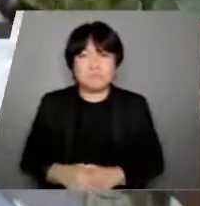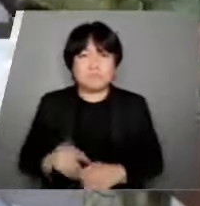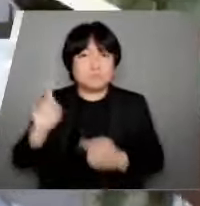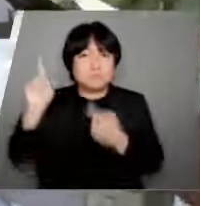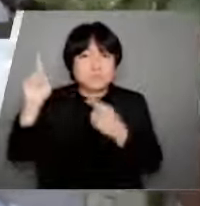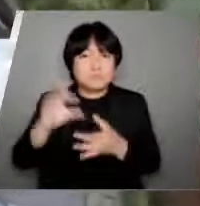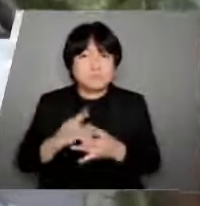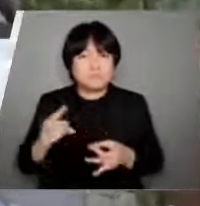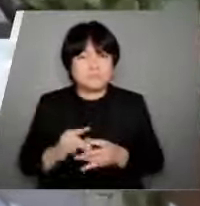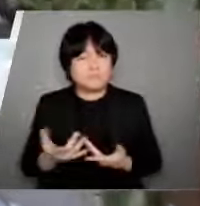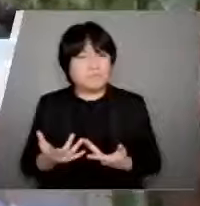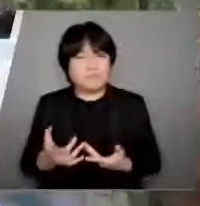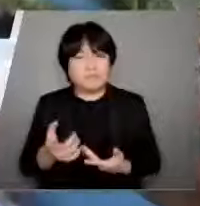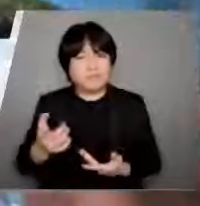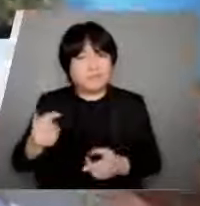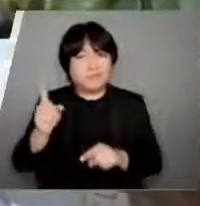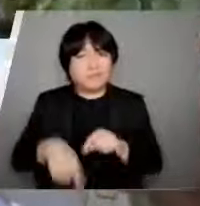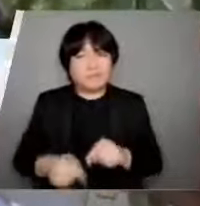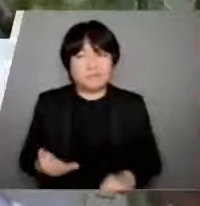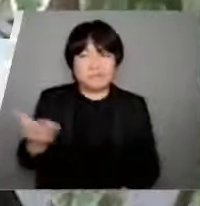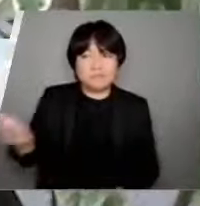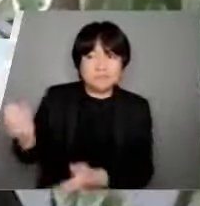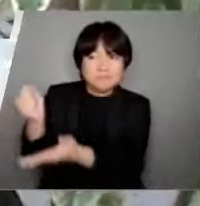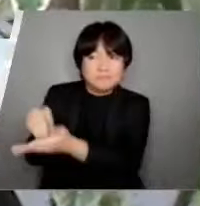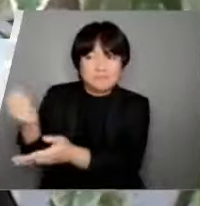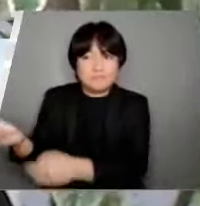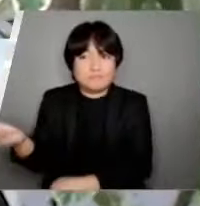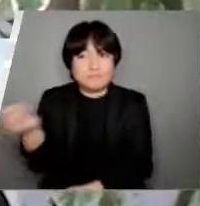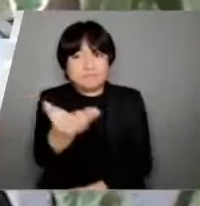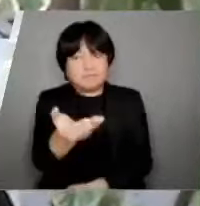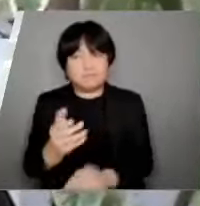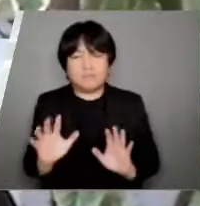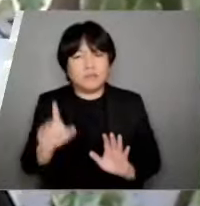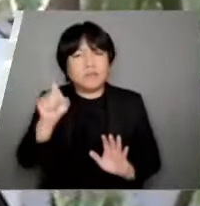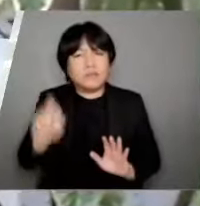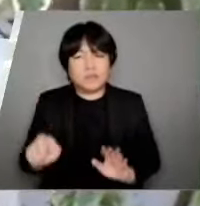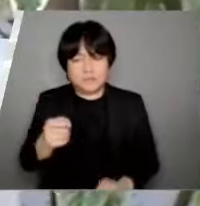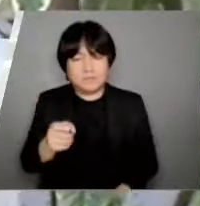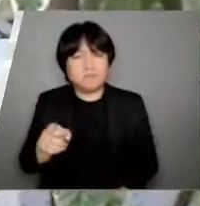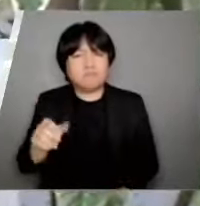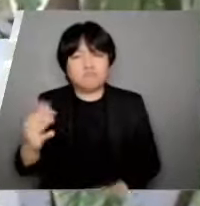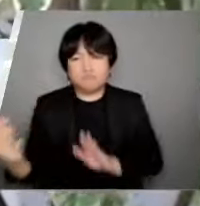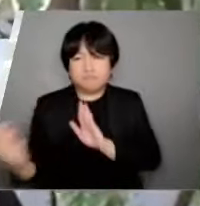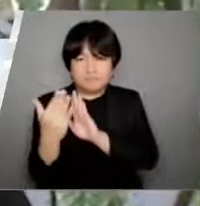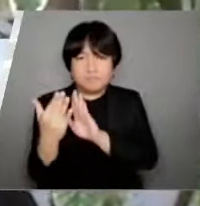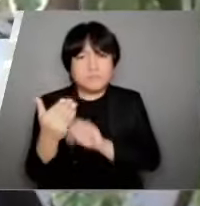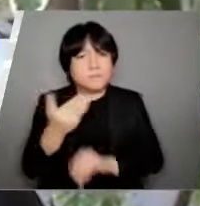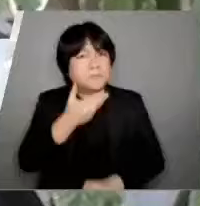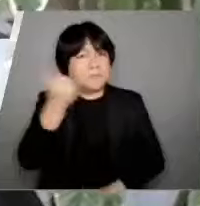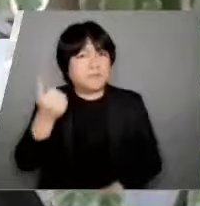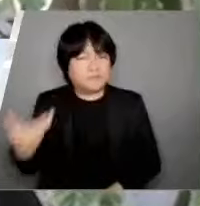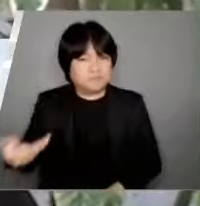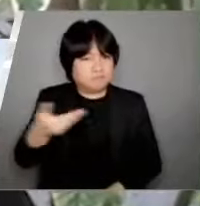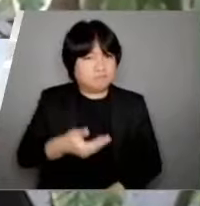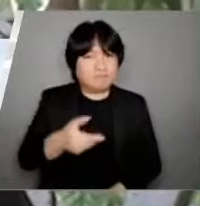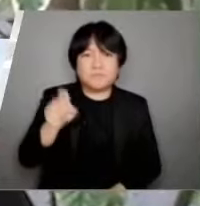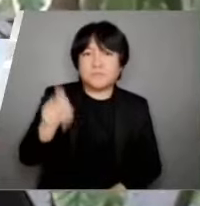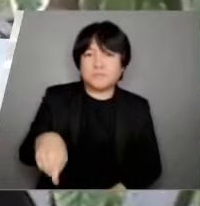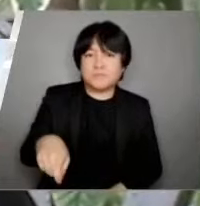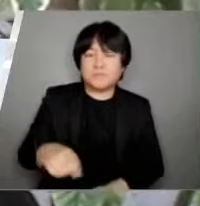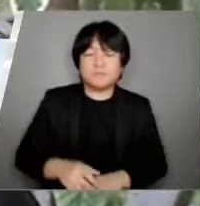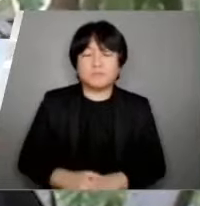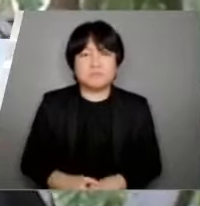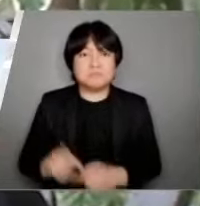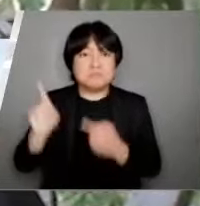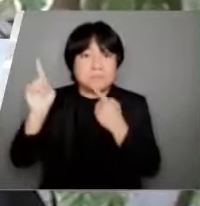personal pumunta at magsumpa sa harapan ng piskal. Sinasabi niya na para sa kanya mental health at security, na kaya mas